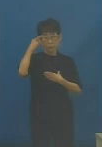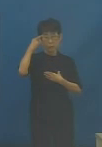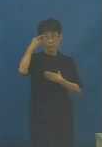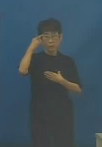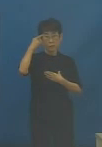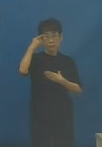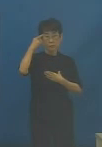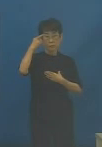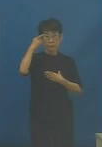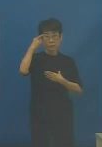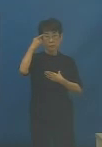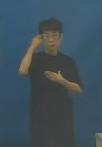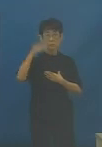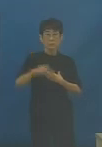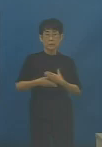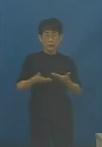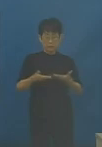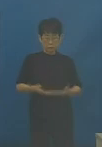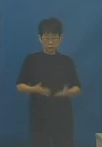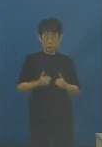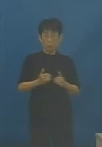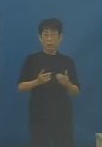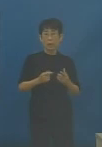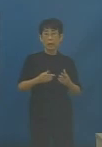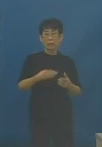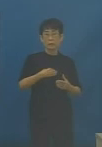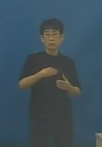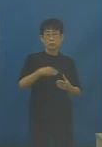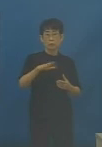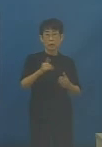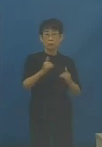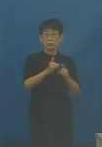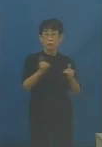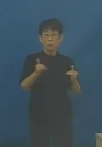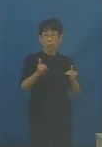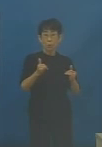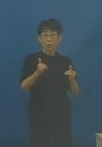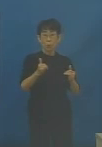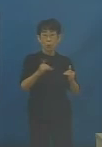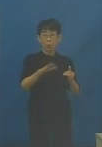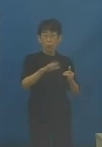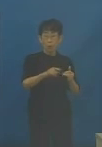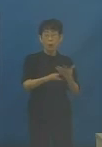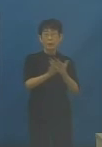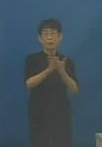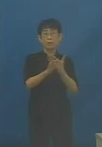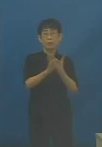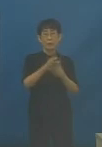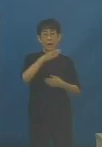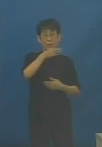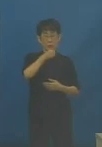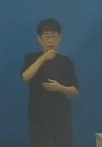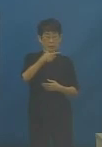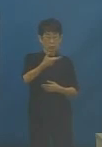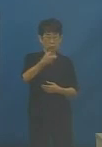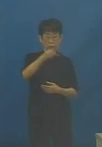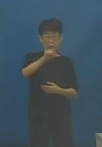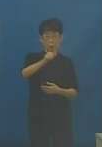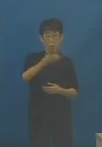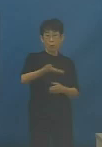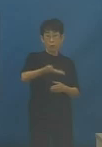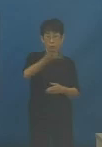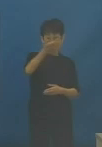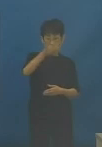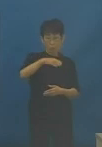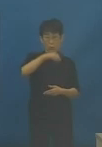います。重症化リスクの高い方と認められる方、例えば65歳以上のご高